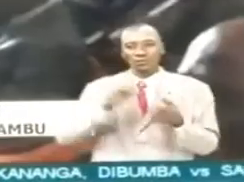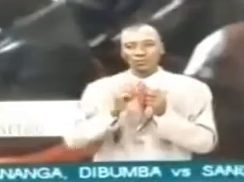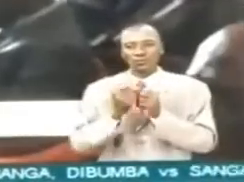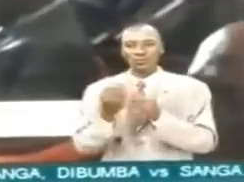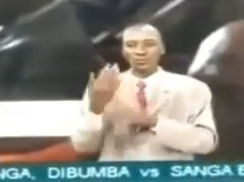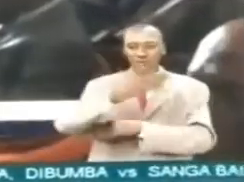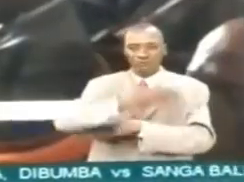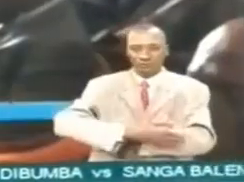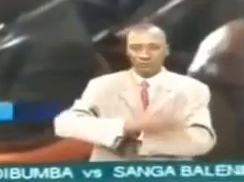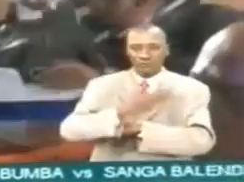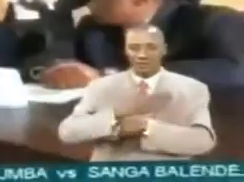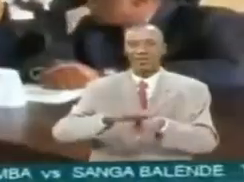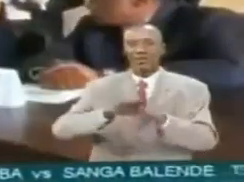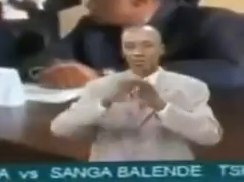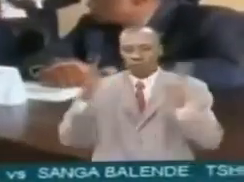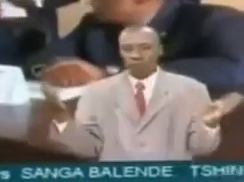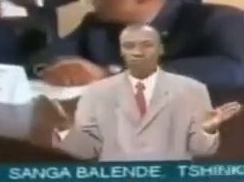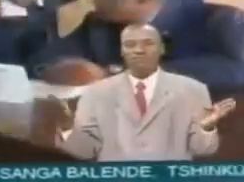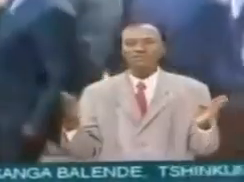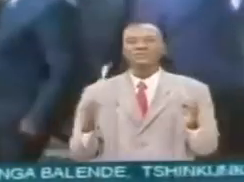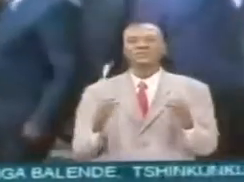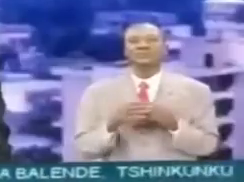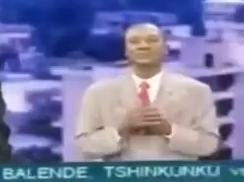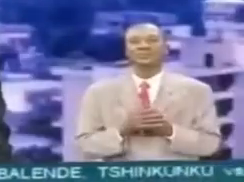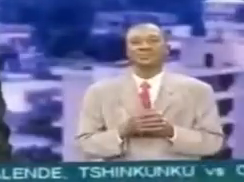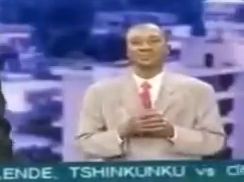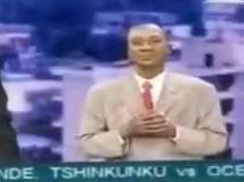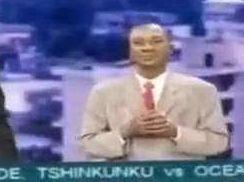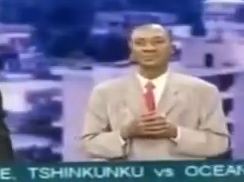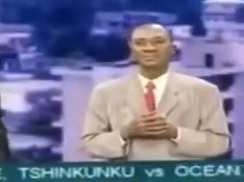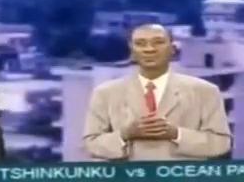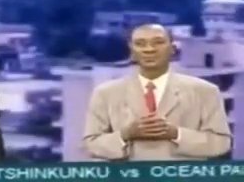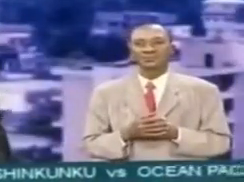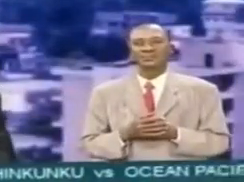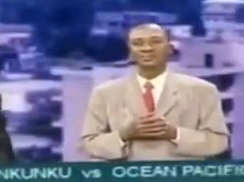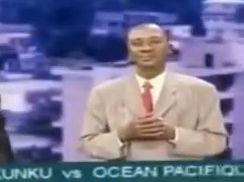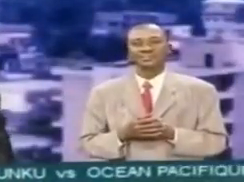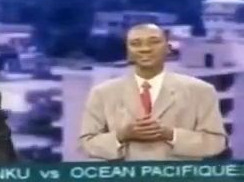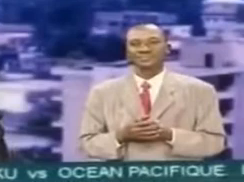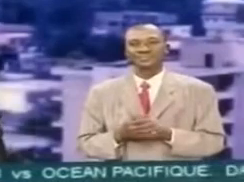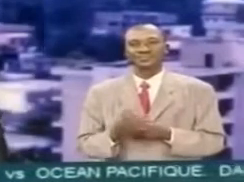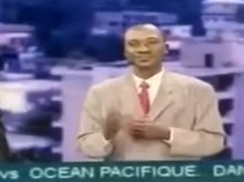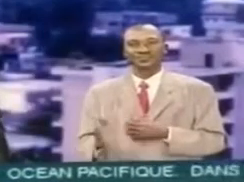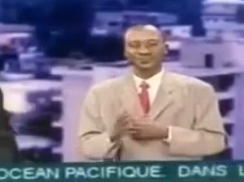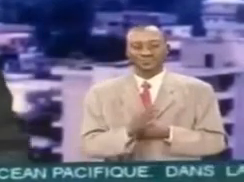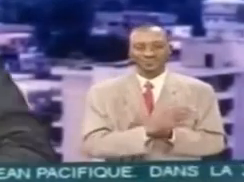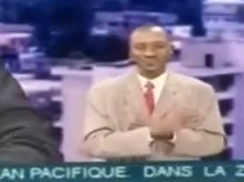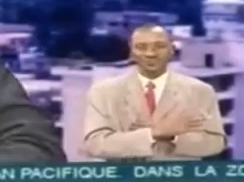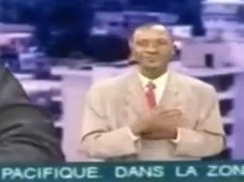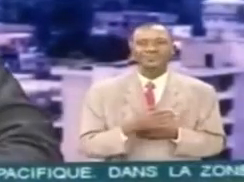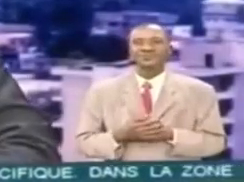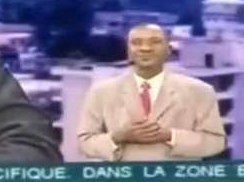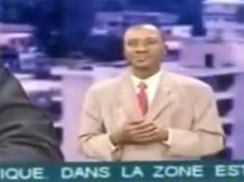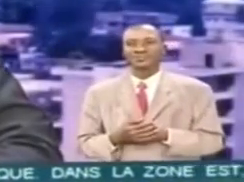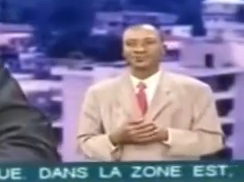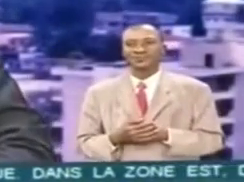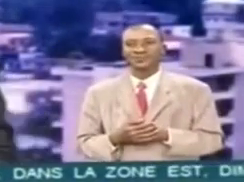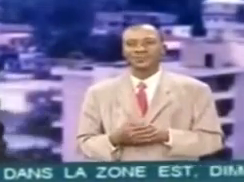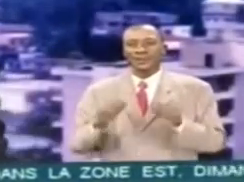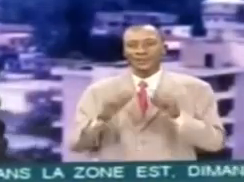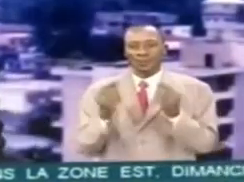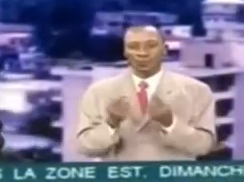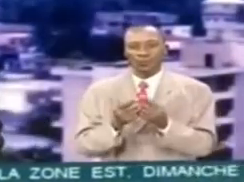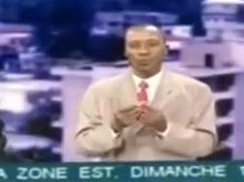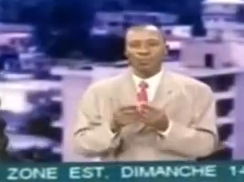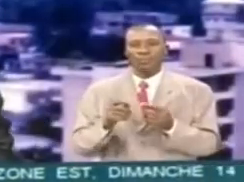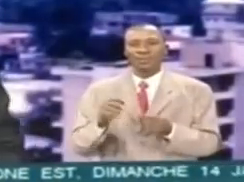public, et celle économique et socio-culturelle. Merci Winnie Kalombo. Autre chose à présent, une bande de criminels de